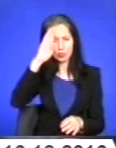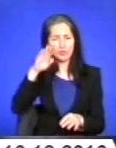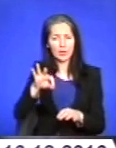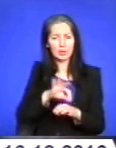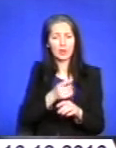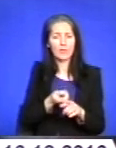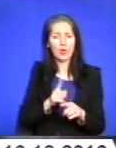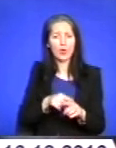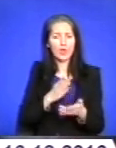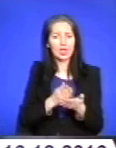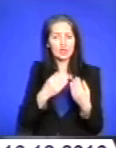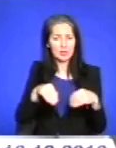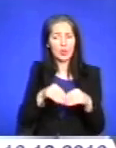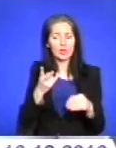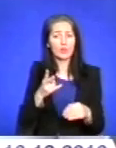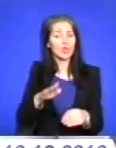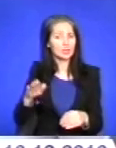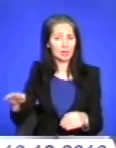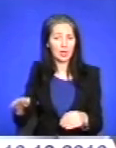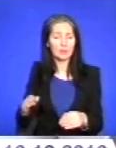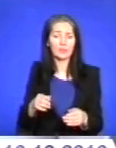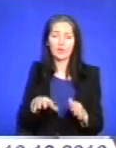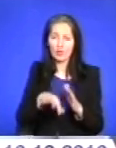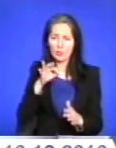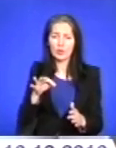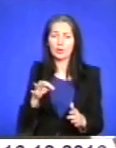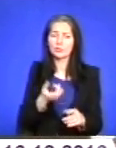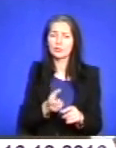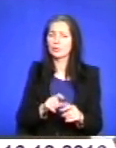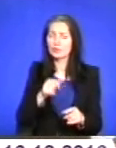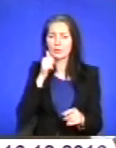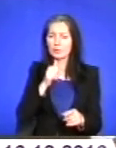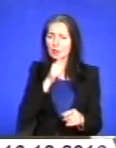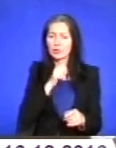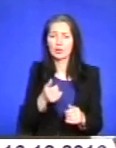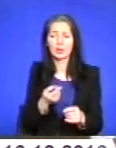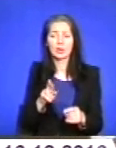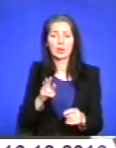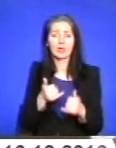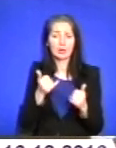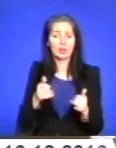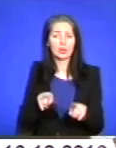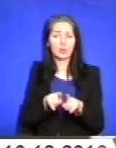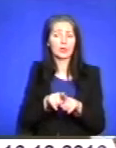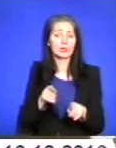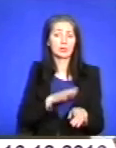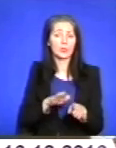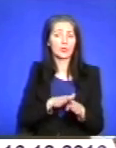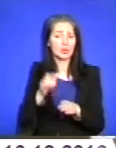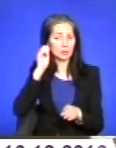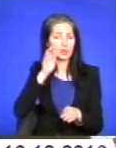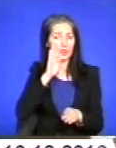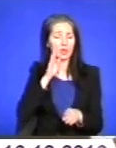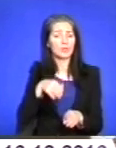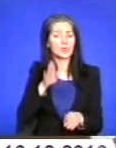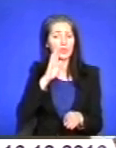як для віку своєї співрозмовниці, адже добре відав, що вона неповнолітня. Дана дівчина погодилась, в принципі, на його